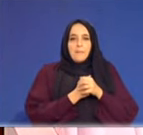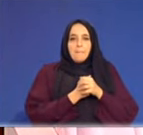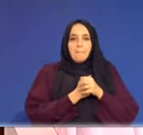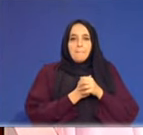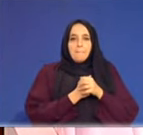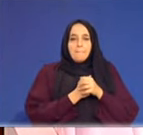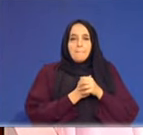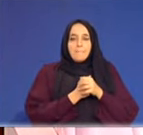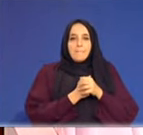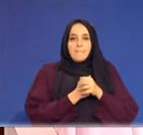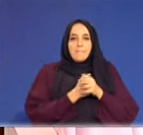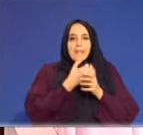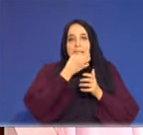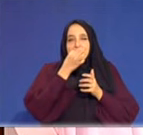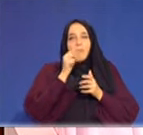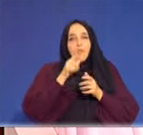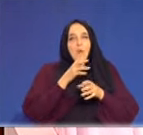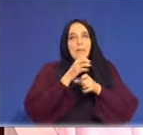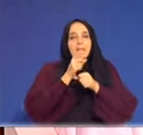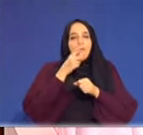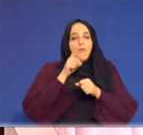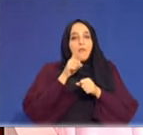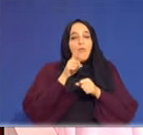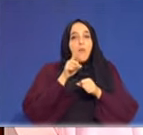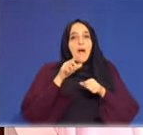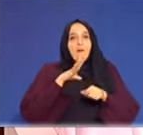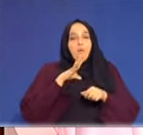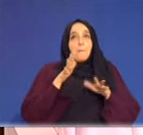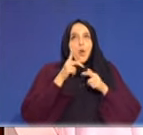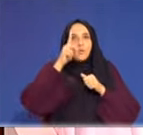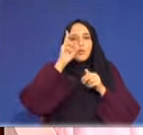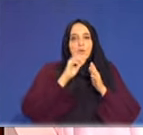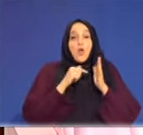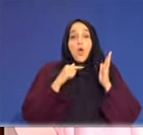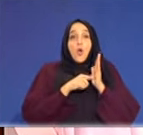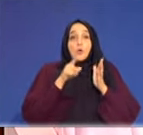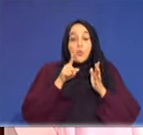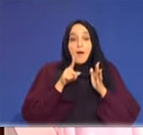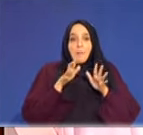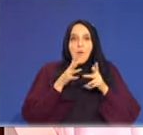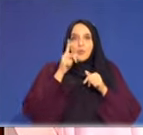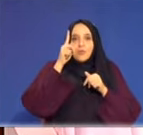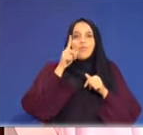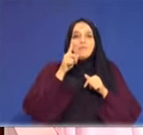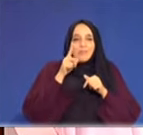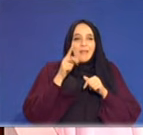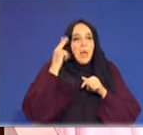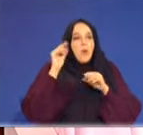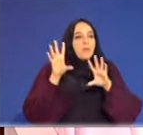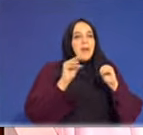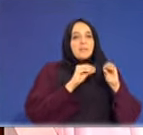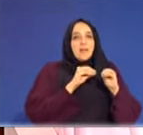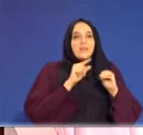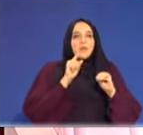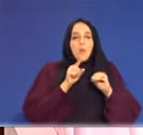نعم. في النهاية نقول نتقي الله. نعم. نتقي الله. النبي صلى الله عليه وسلم قال اتق الله حيثما كنت.